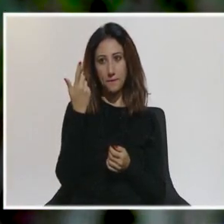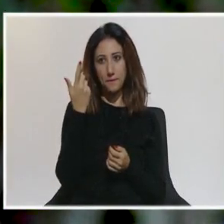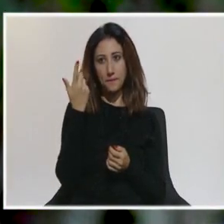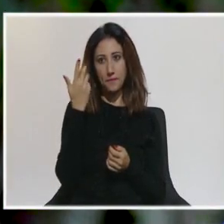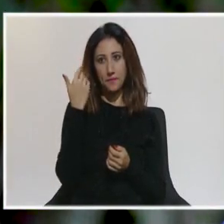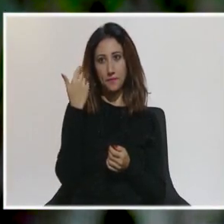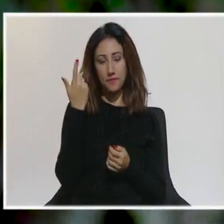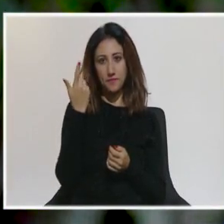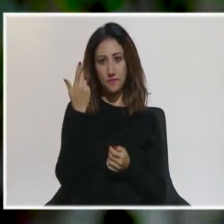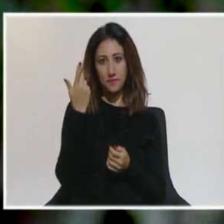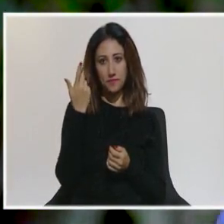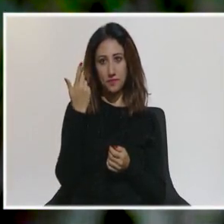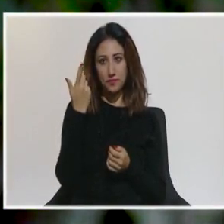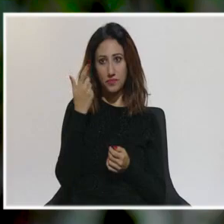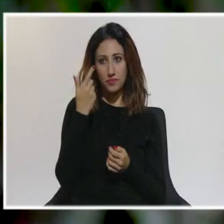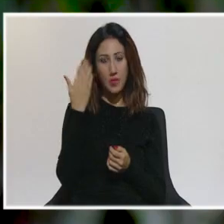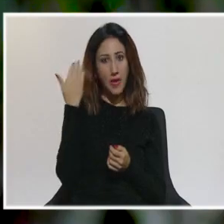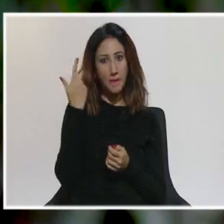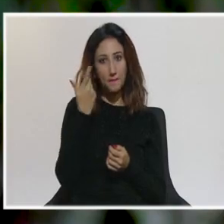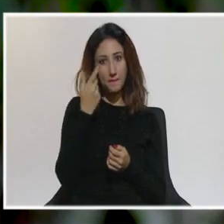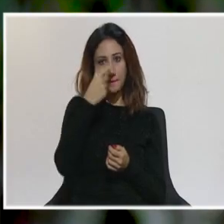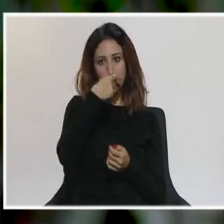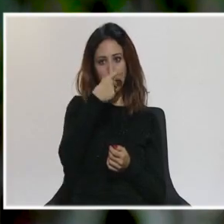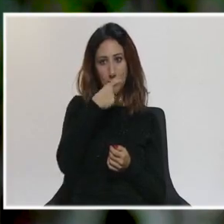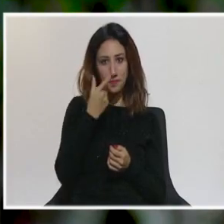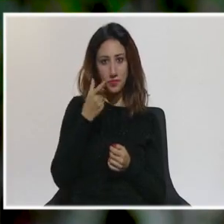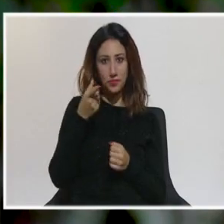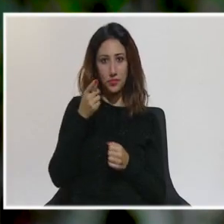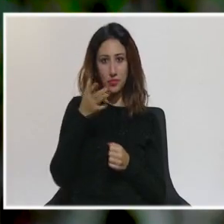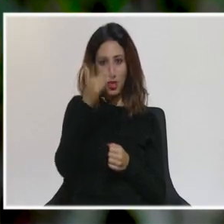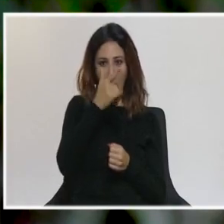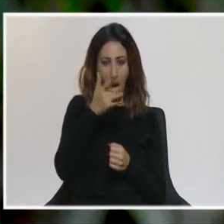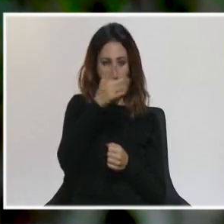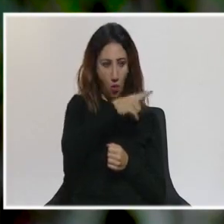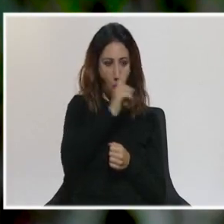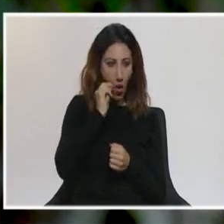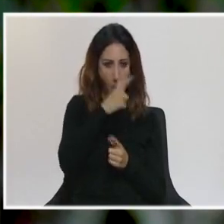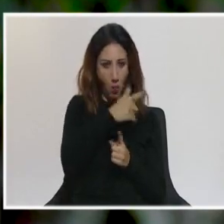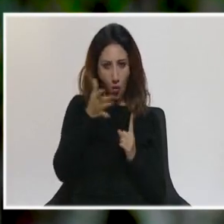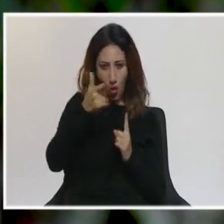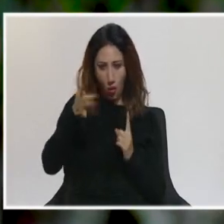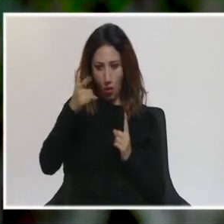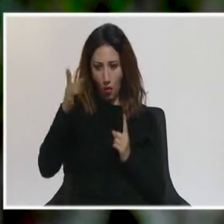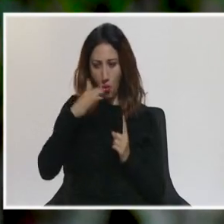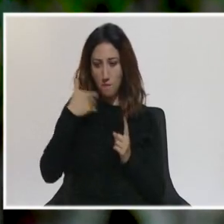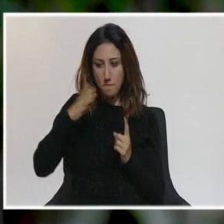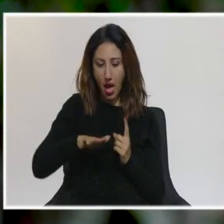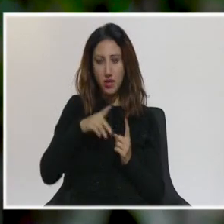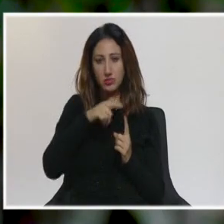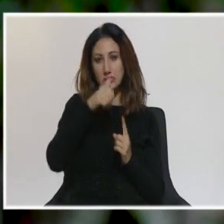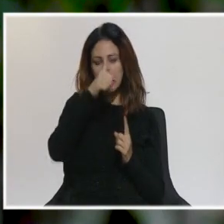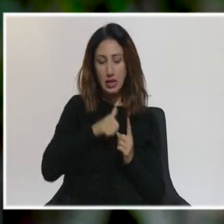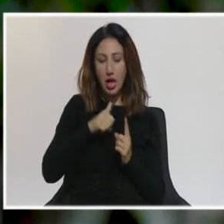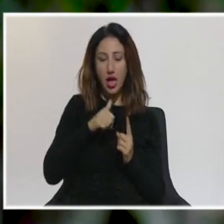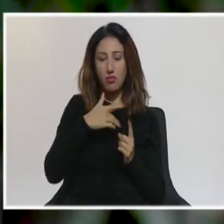يعني بقى عمي يعني وفاه عمامي كسرتنا عموما يعني، وبابا بالذات يا حبيبي موضوع صعب. انت